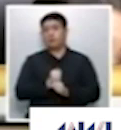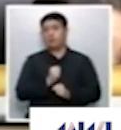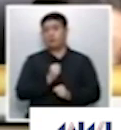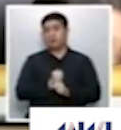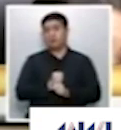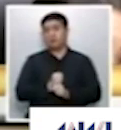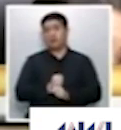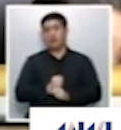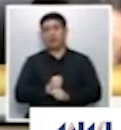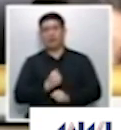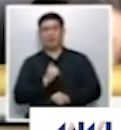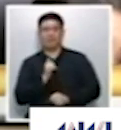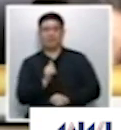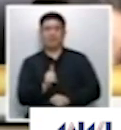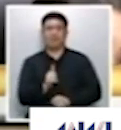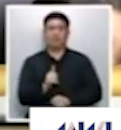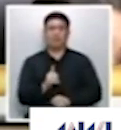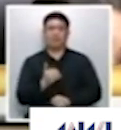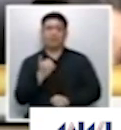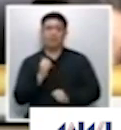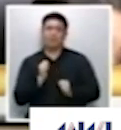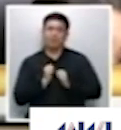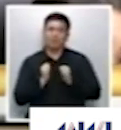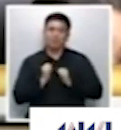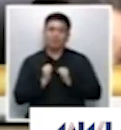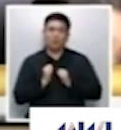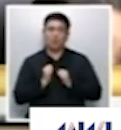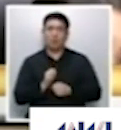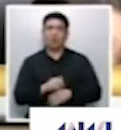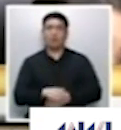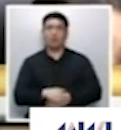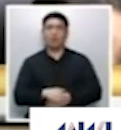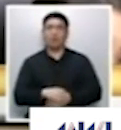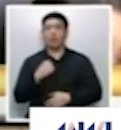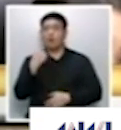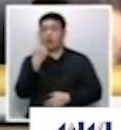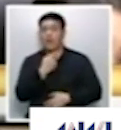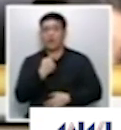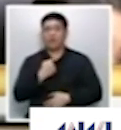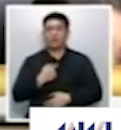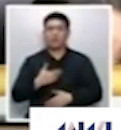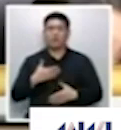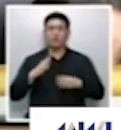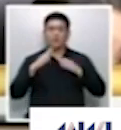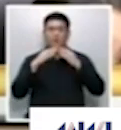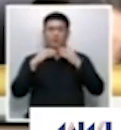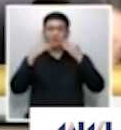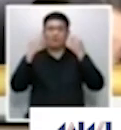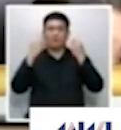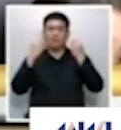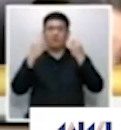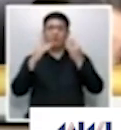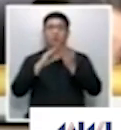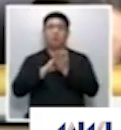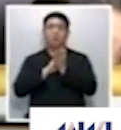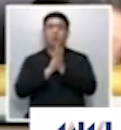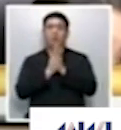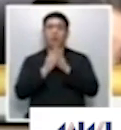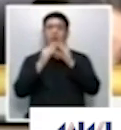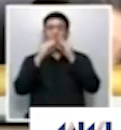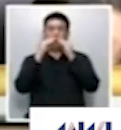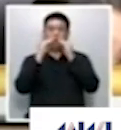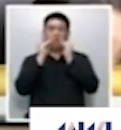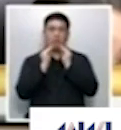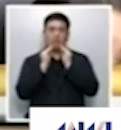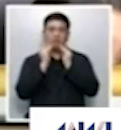ล้าที่จะเข้าไปทำงานบางคนที่เคยสดชื่นแจ่มใสกลายเป็นคนที่มีอาร